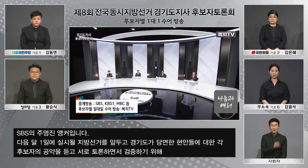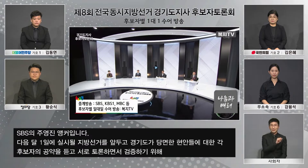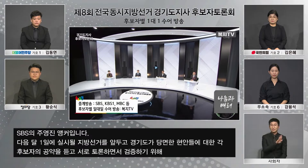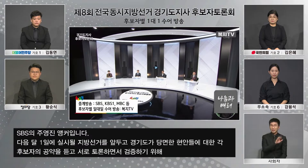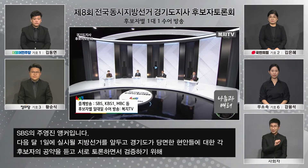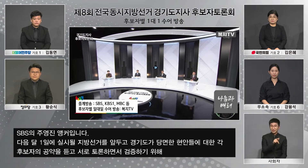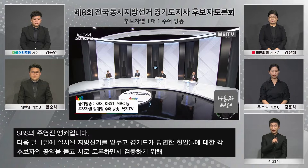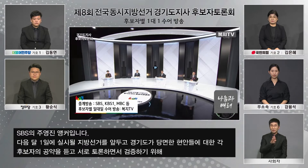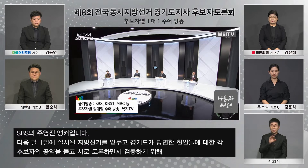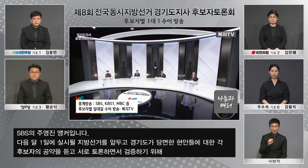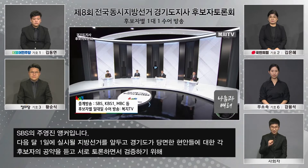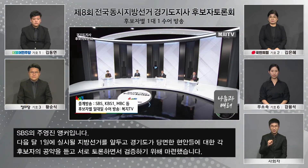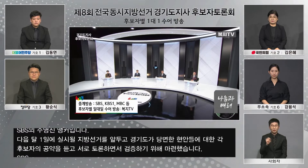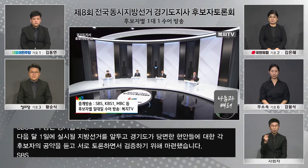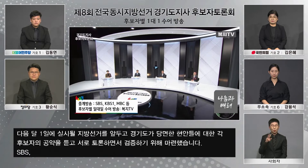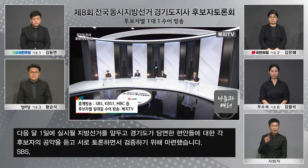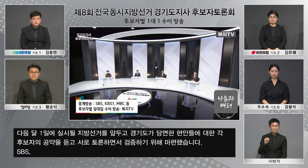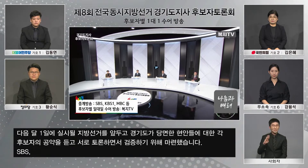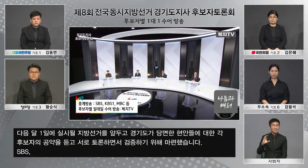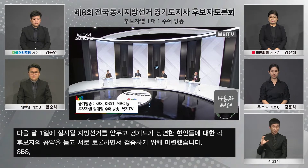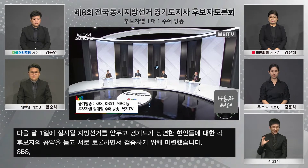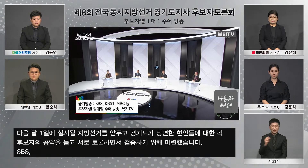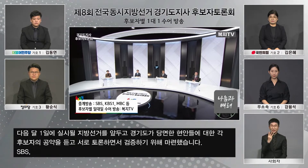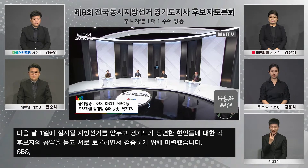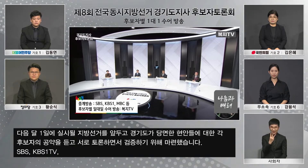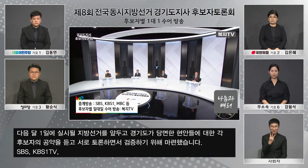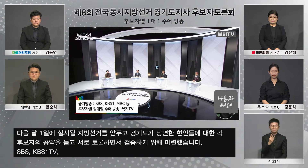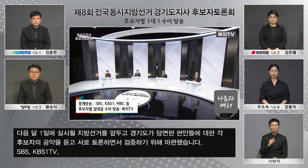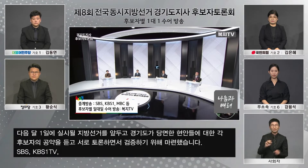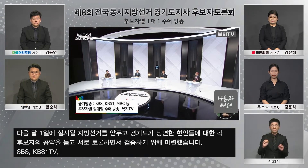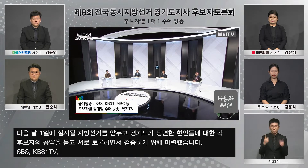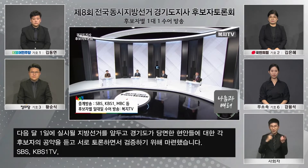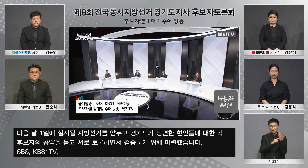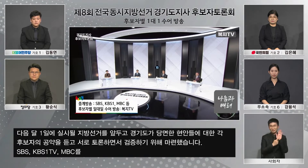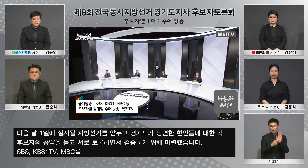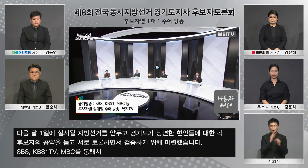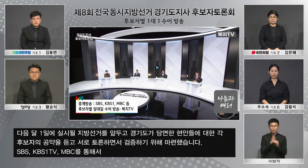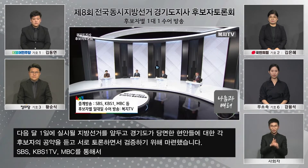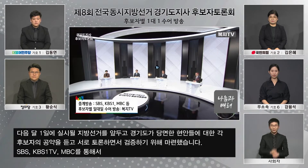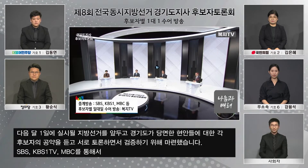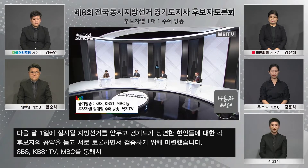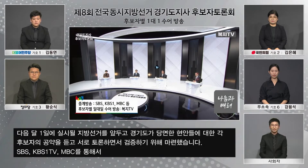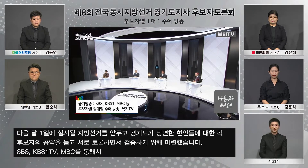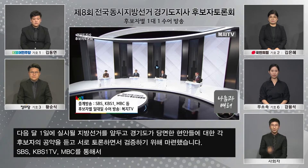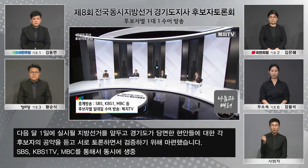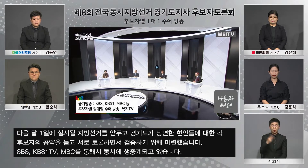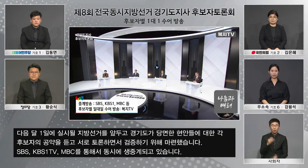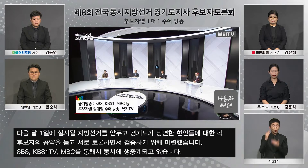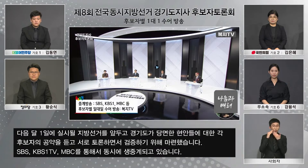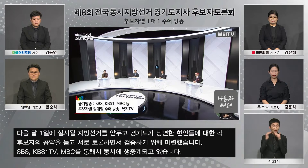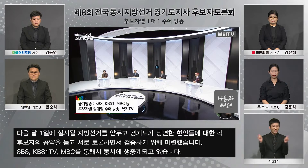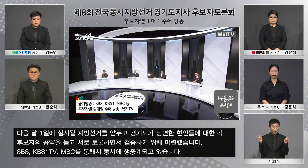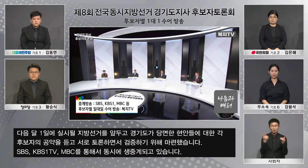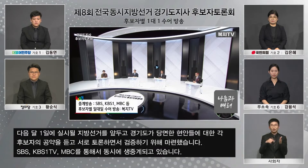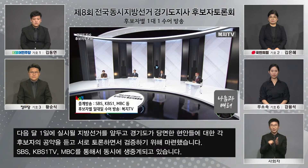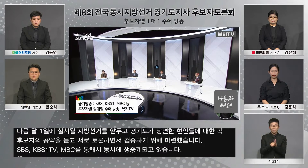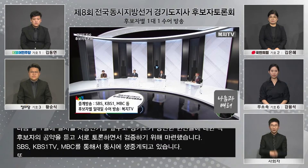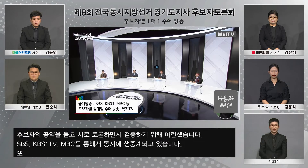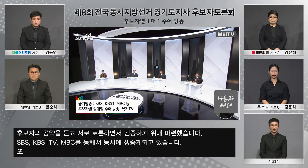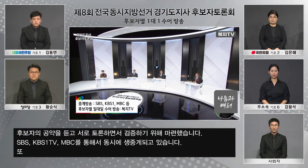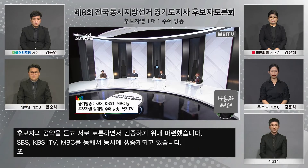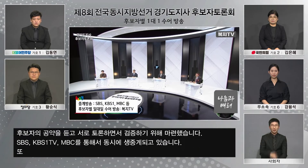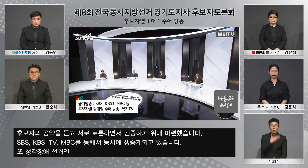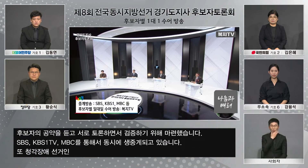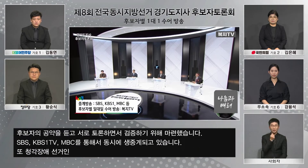KBS 1TV, MBC를 통해서 동시에 생중계되고 있습니다. 또 청각장애 선거인 여러분들을 위해서